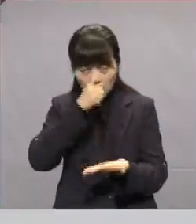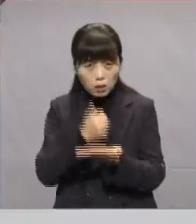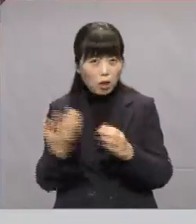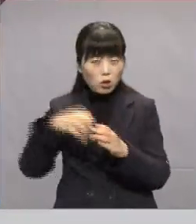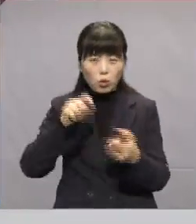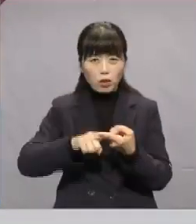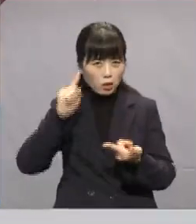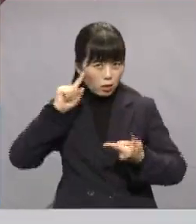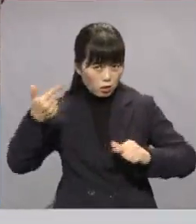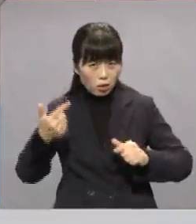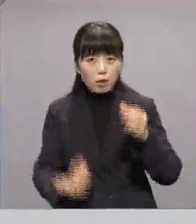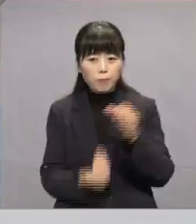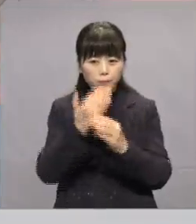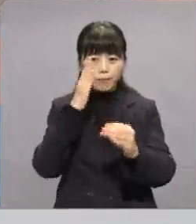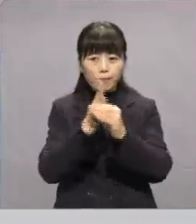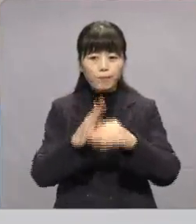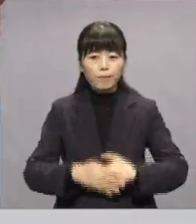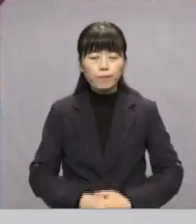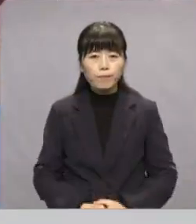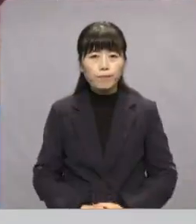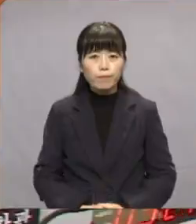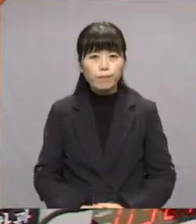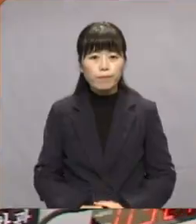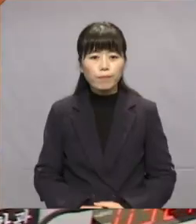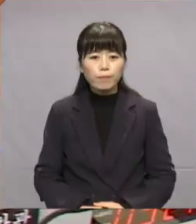대해서는 의견 차이를 보였습니다. 황다인 기자입니다.